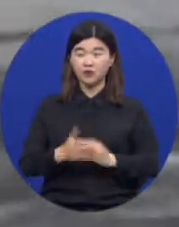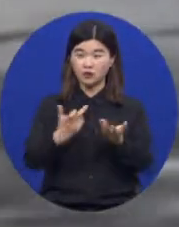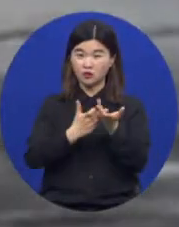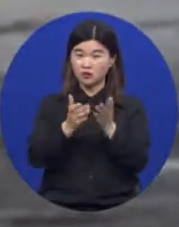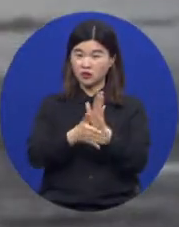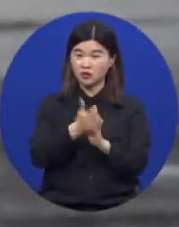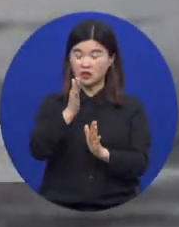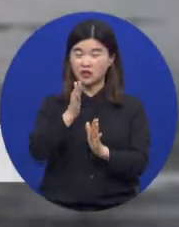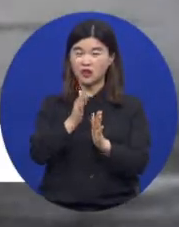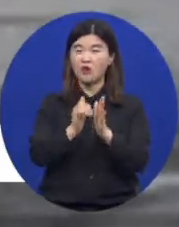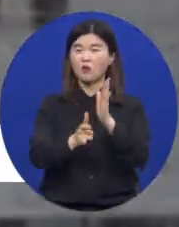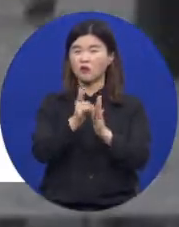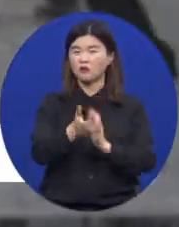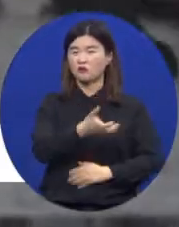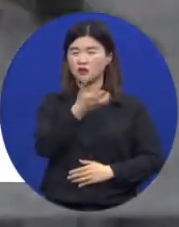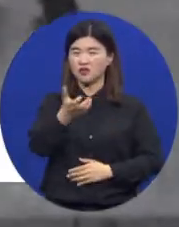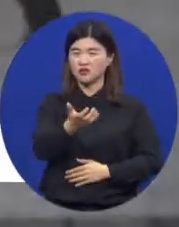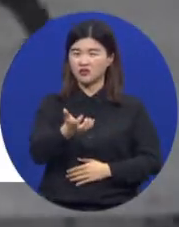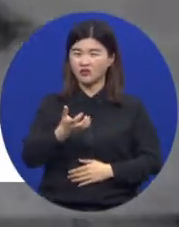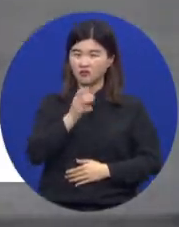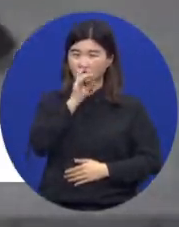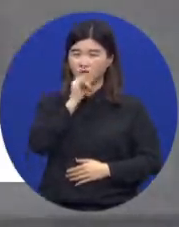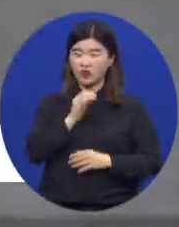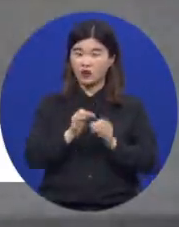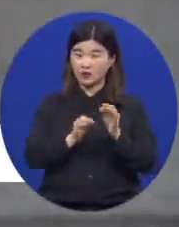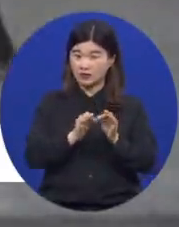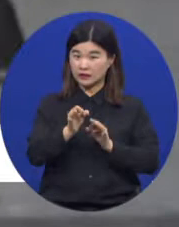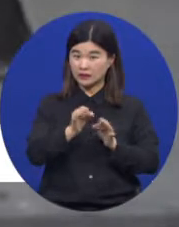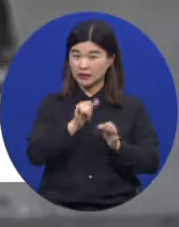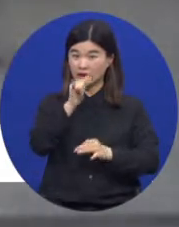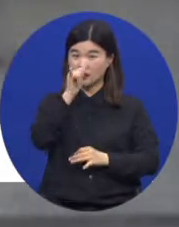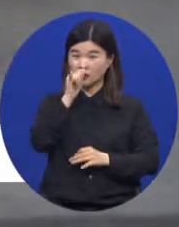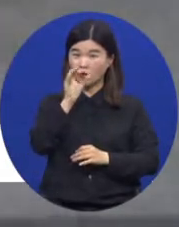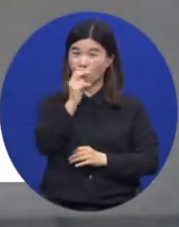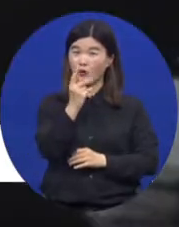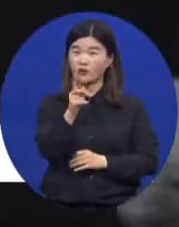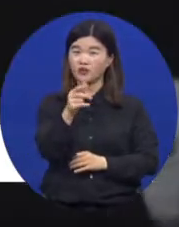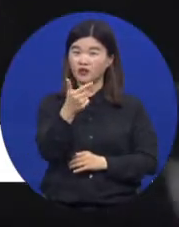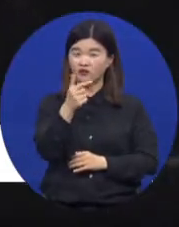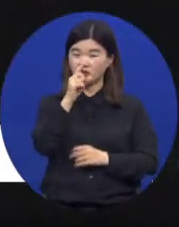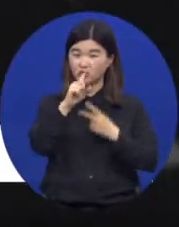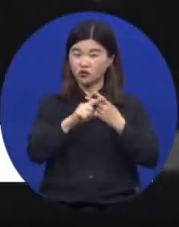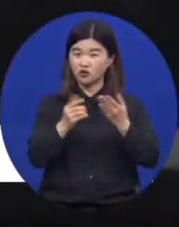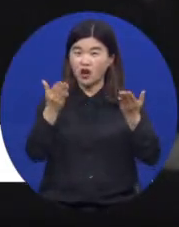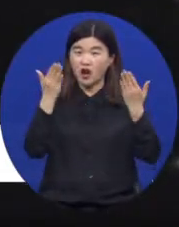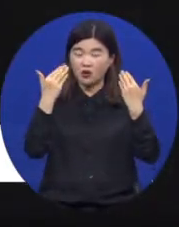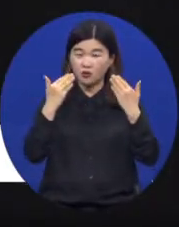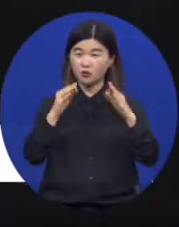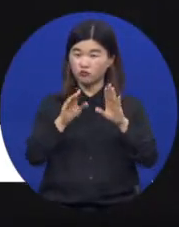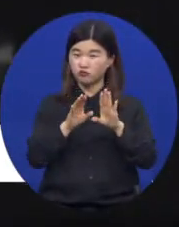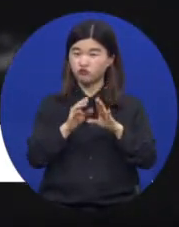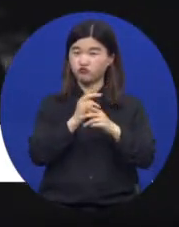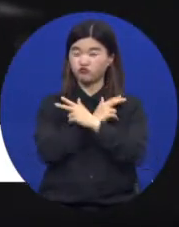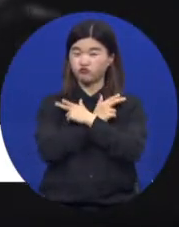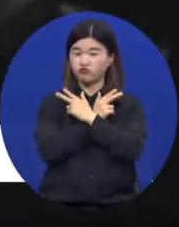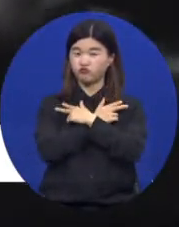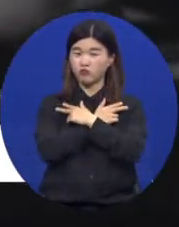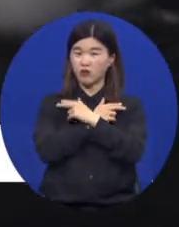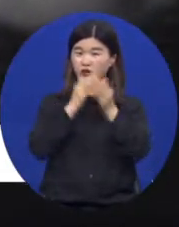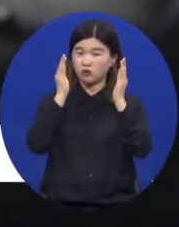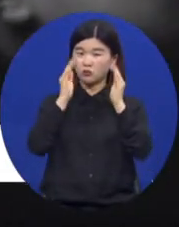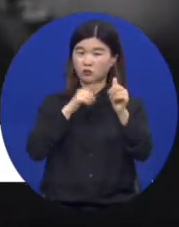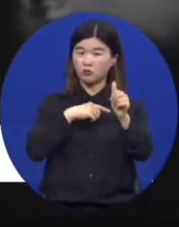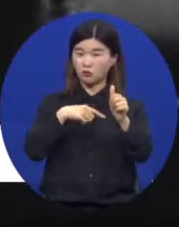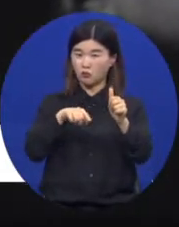제주시 화북동으로 옮기기 전 중앙시장 자리에 있었던 오연중학교 교문과 교정, 교복을 입고 수업하는